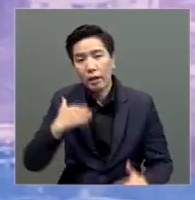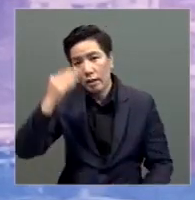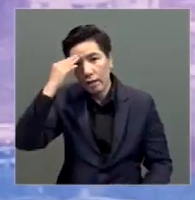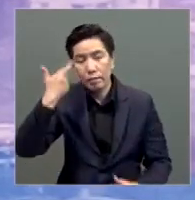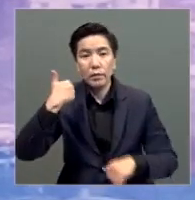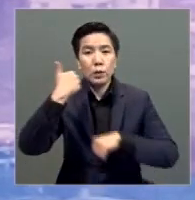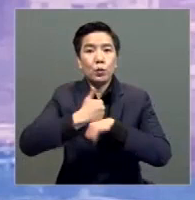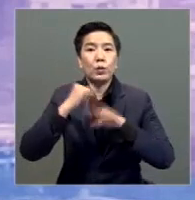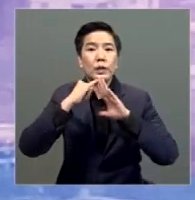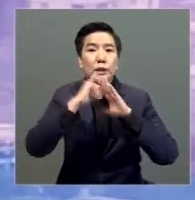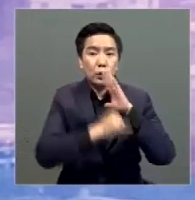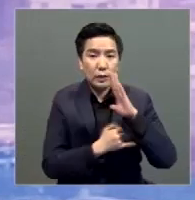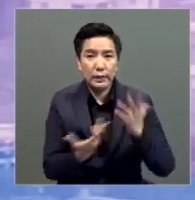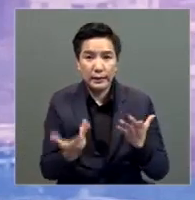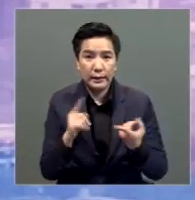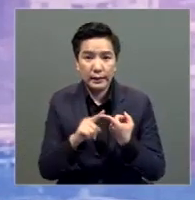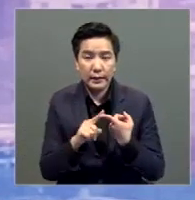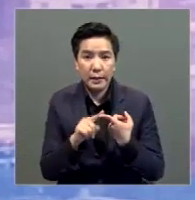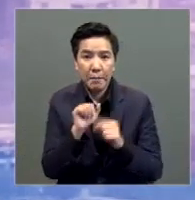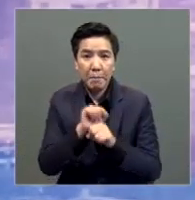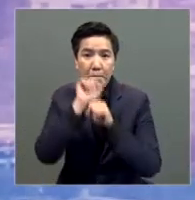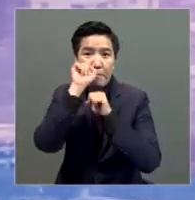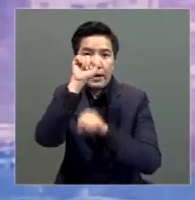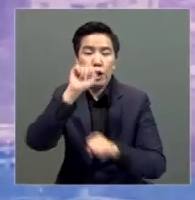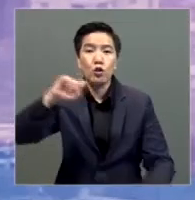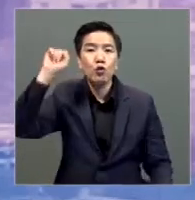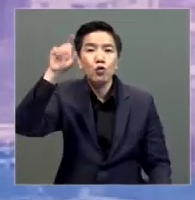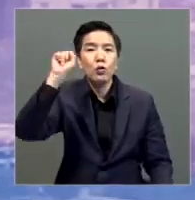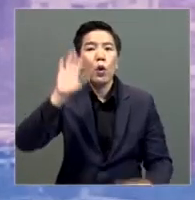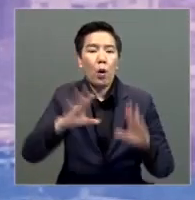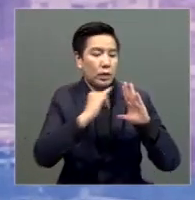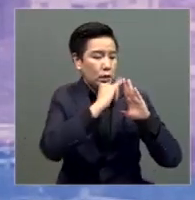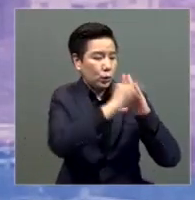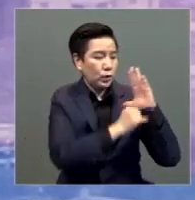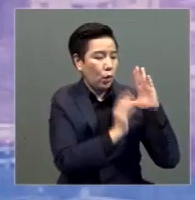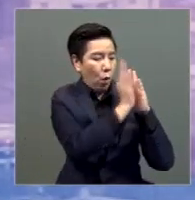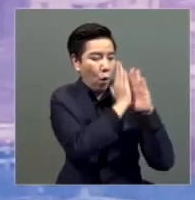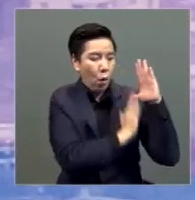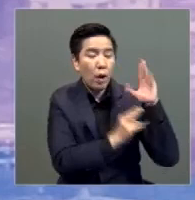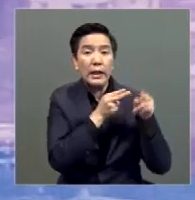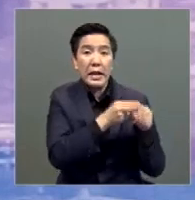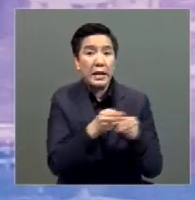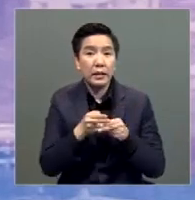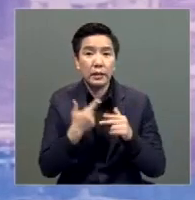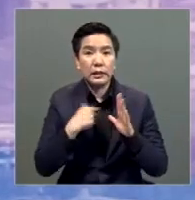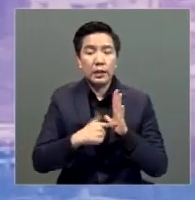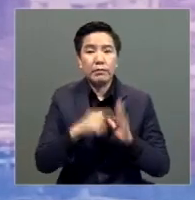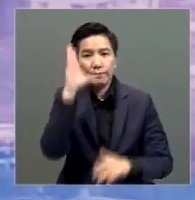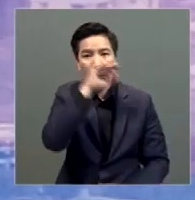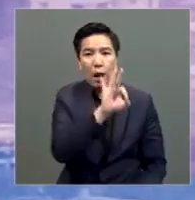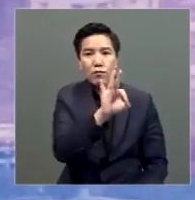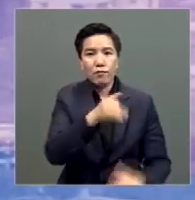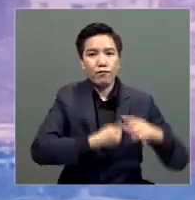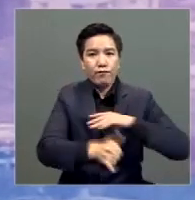ผู้ว่าเขาประกาศเคอร์ฟิวของเขาเองในจังหวัดเขาตั้งแต่สามทุ่ม